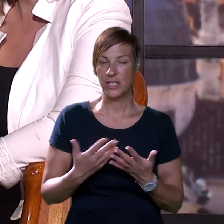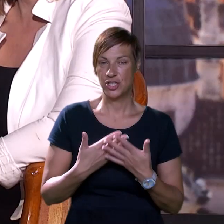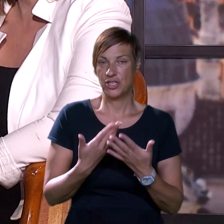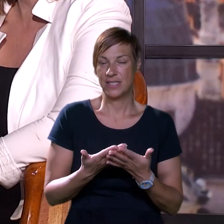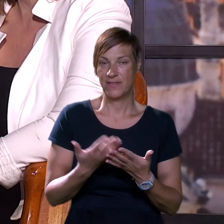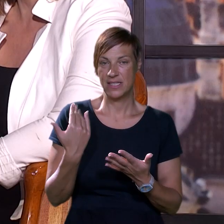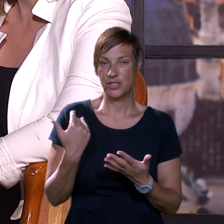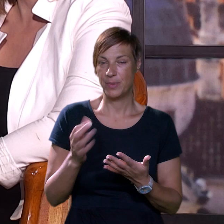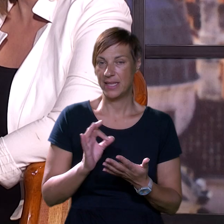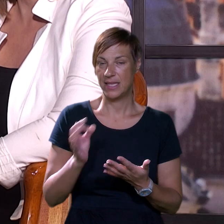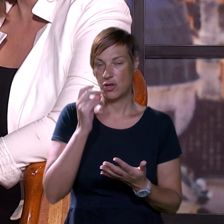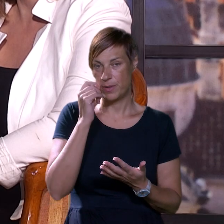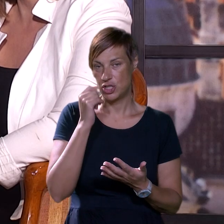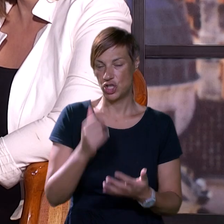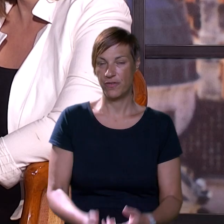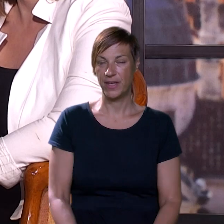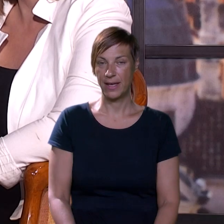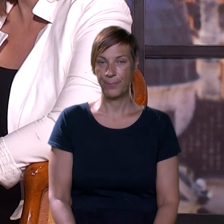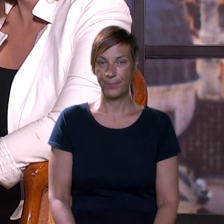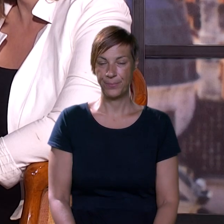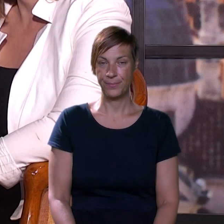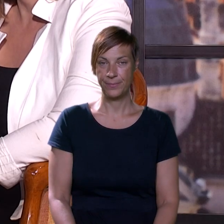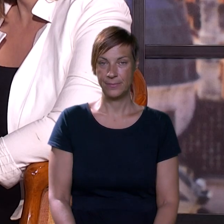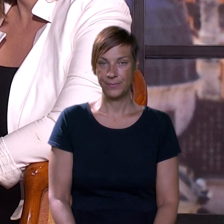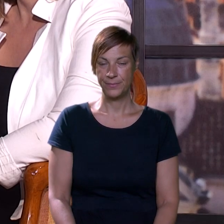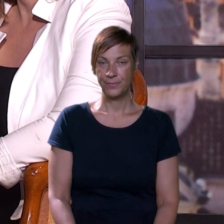Što za vas znači biti dobar čovjek? Bolji?